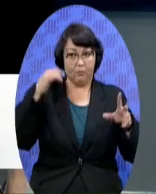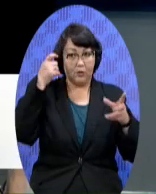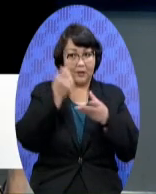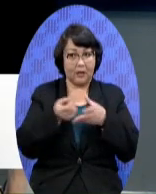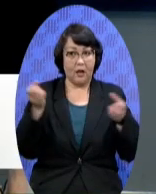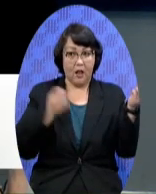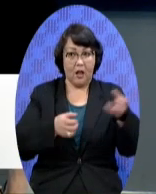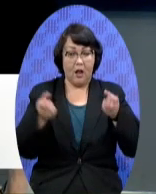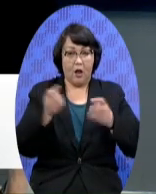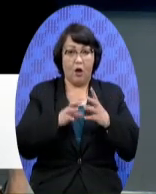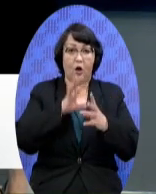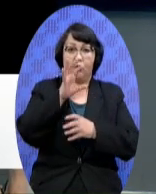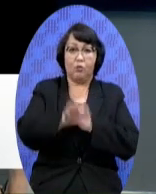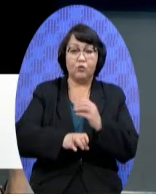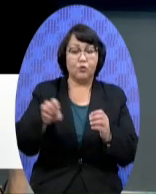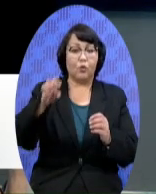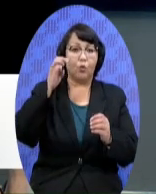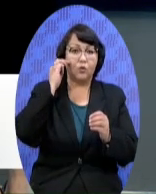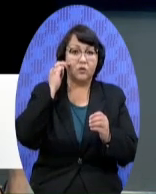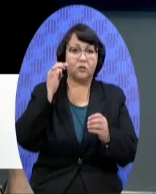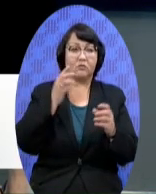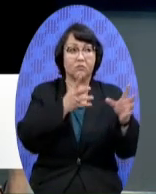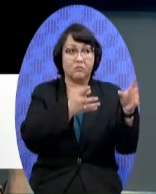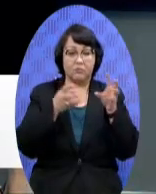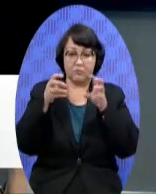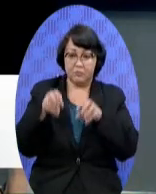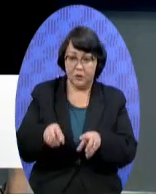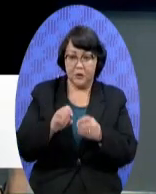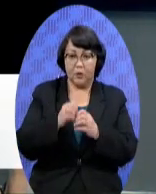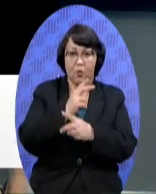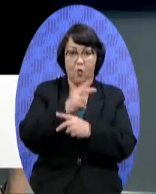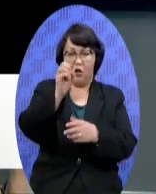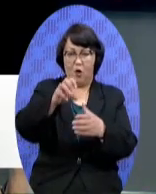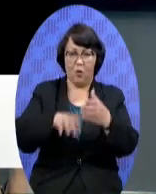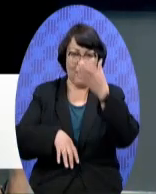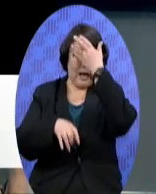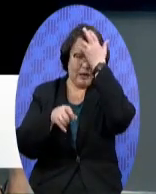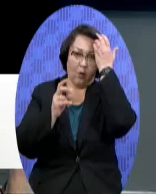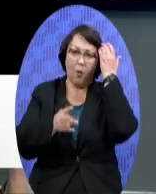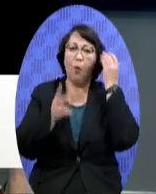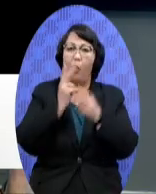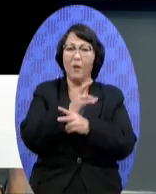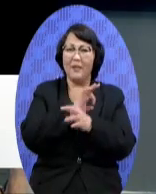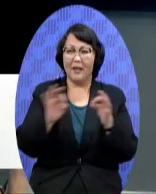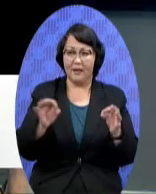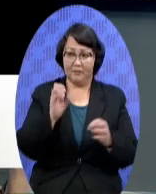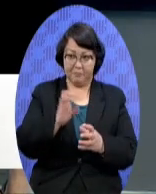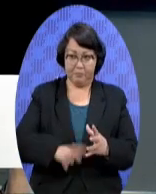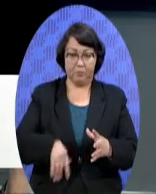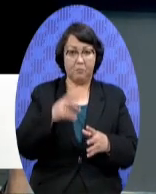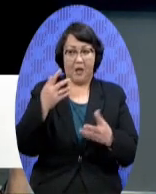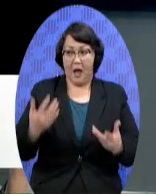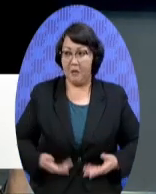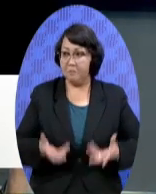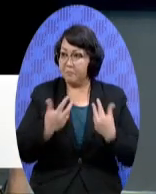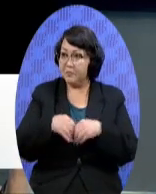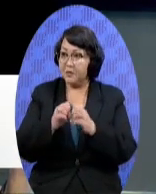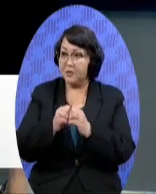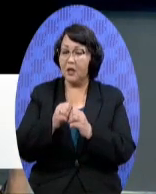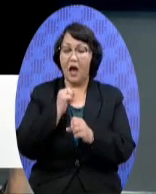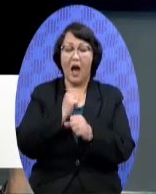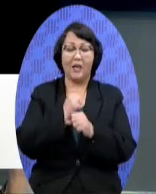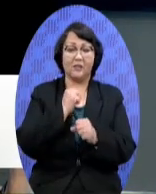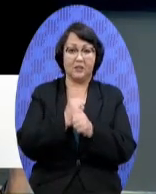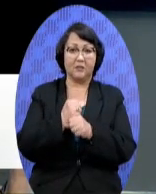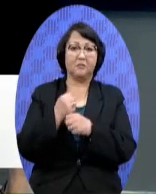нь олон улсын туршлагыг одоо нэвтрүүлж шингээсэн учраас энэ хууль л одоо бодит амьдрал дээр гараад хэрэгжихэд ажилтан ажил олгогч